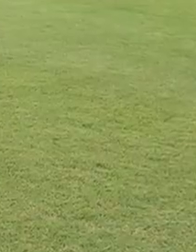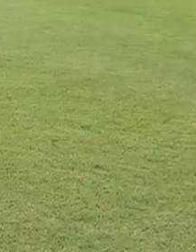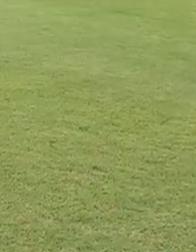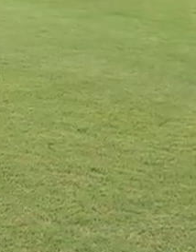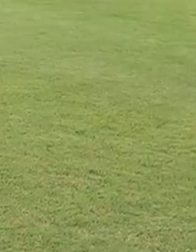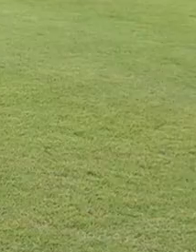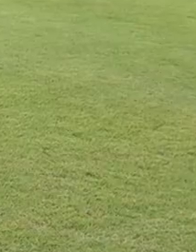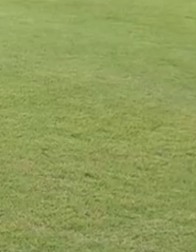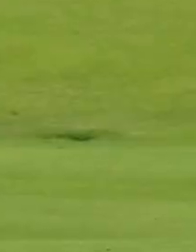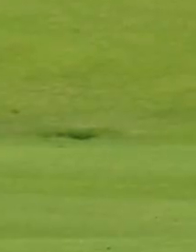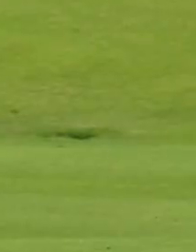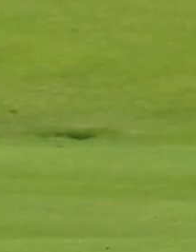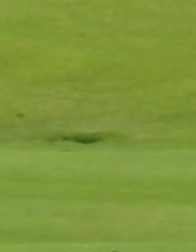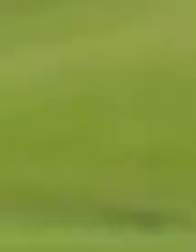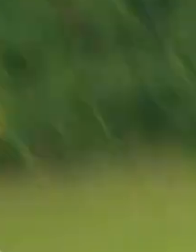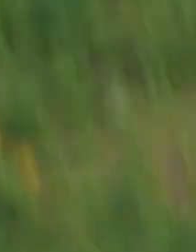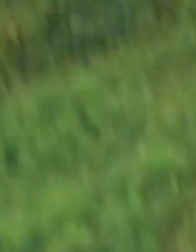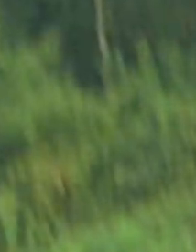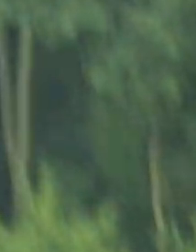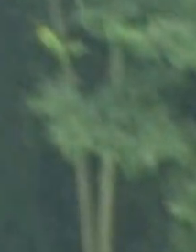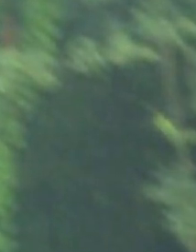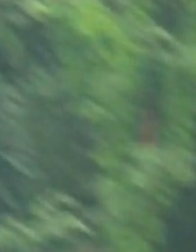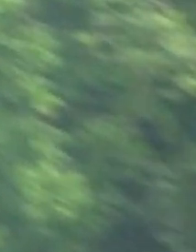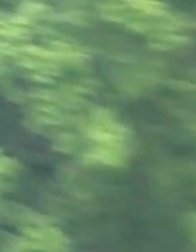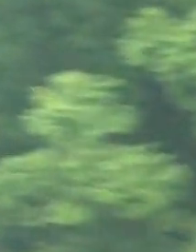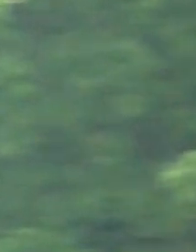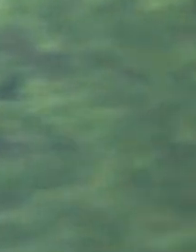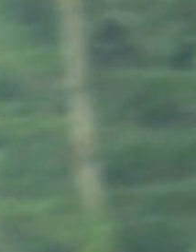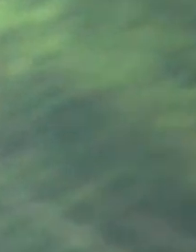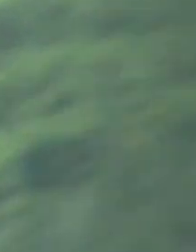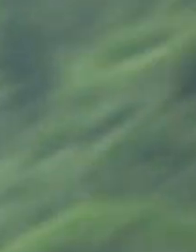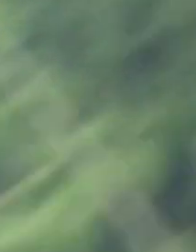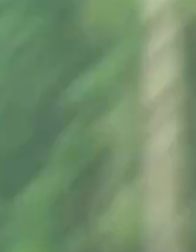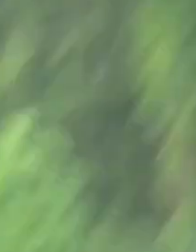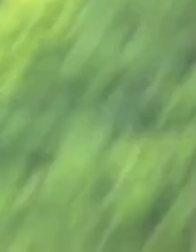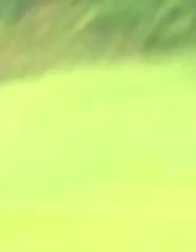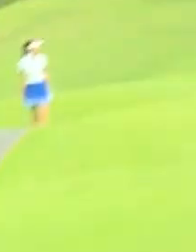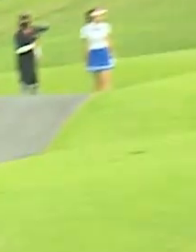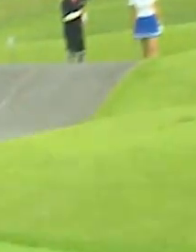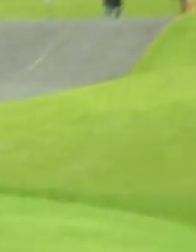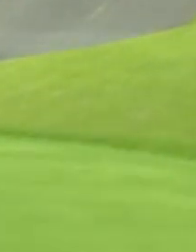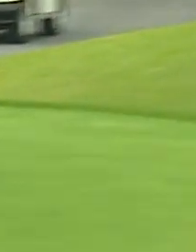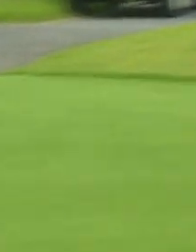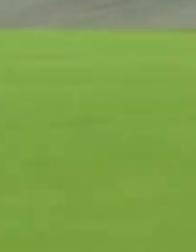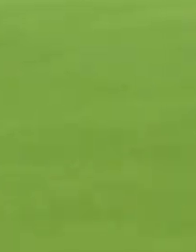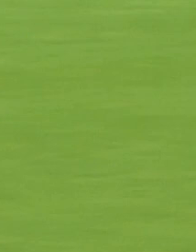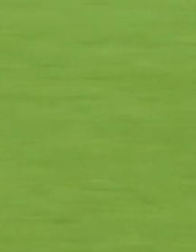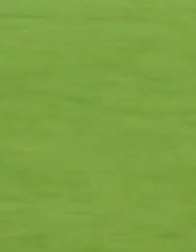아아